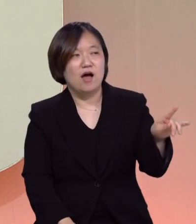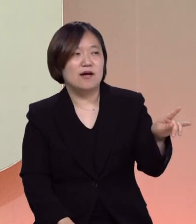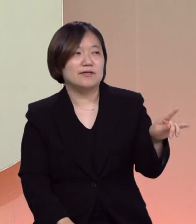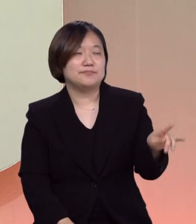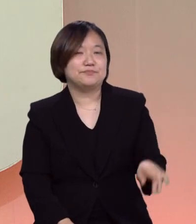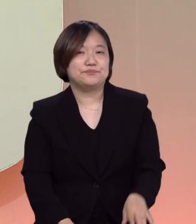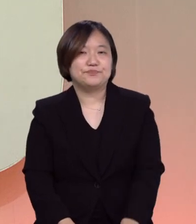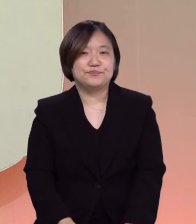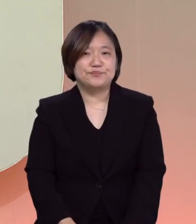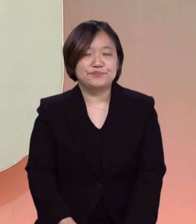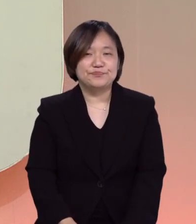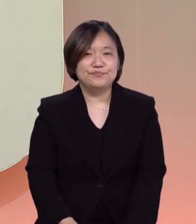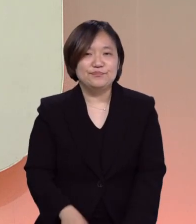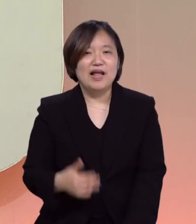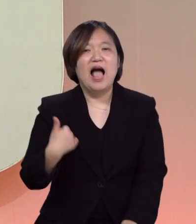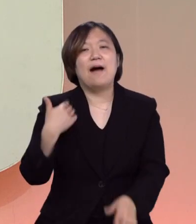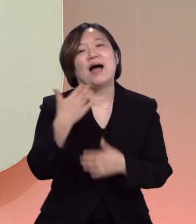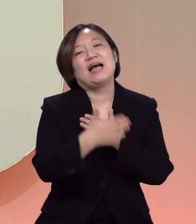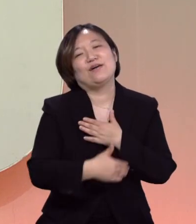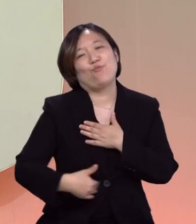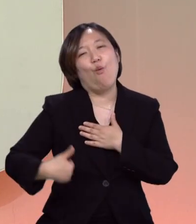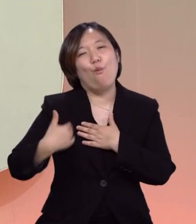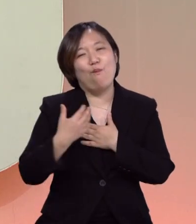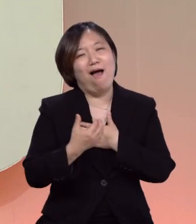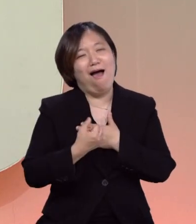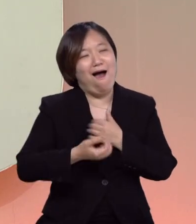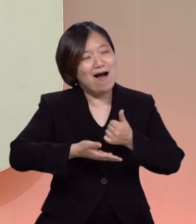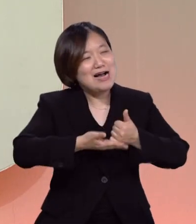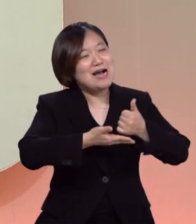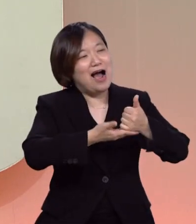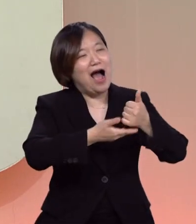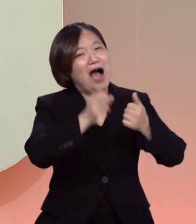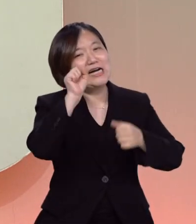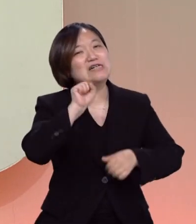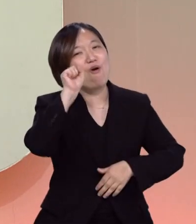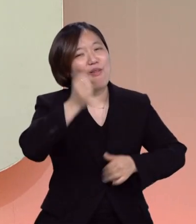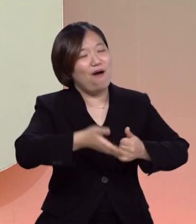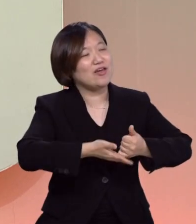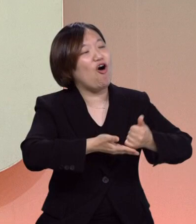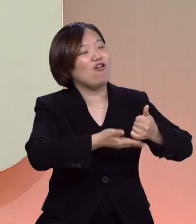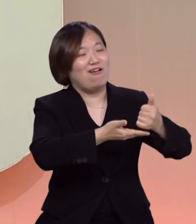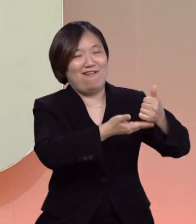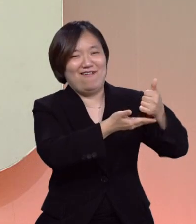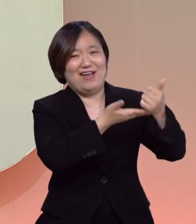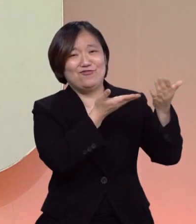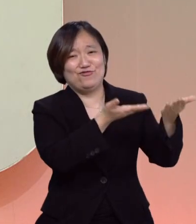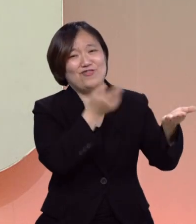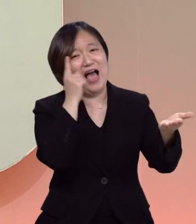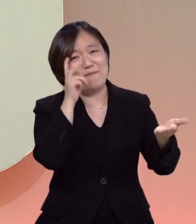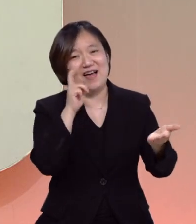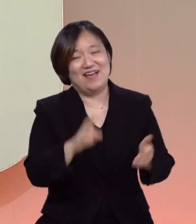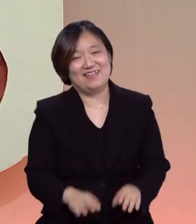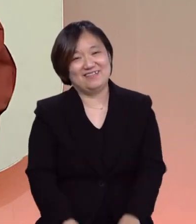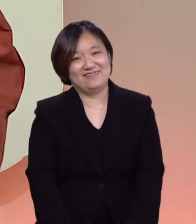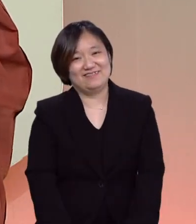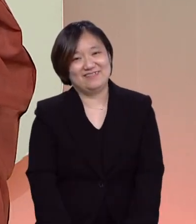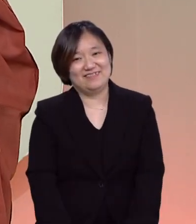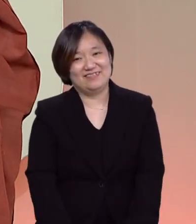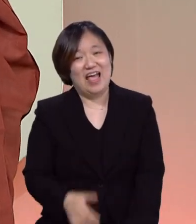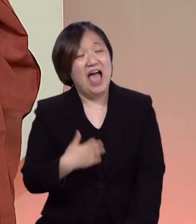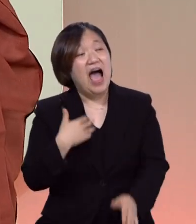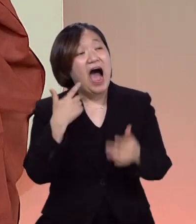이제 에너지를 벗도다 주신 거죠 이제 응원을 주시는 거죠 응원하고 격려해 주시는 거죠 멀리서나마 항상